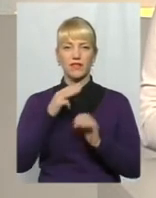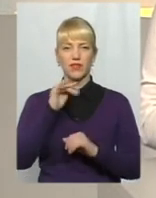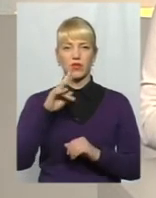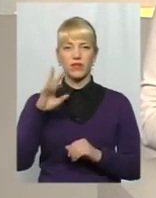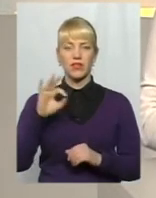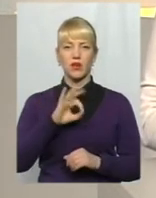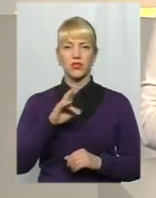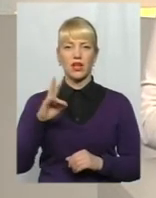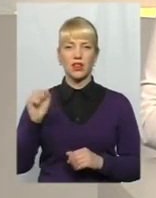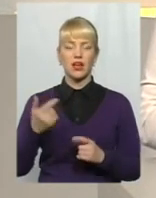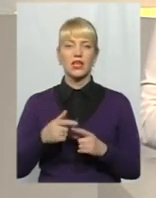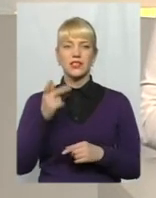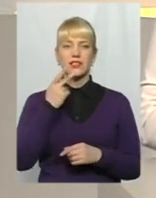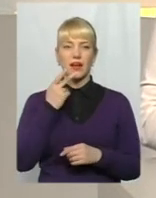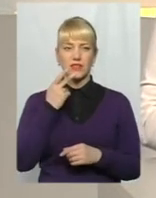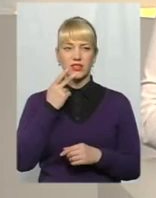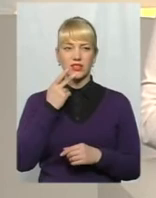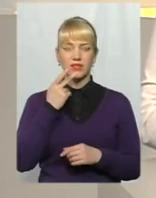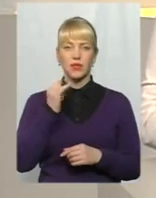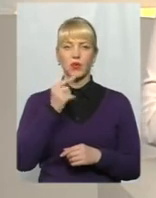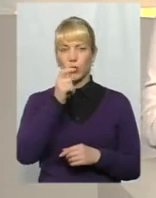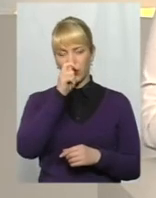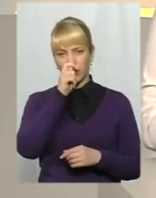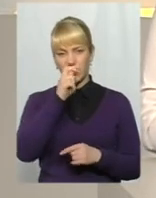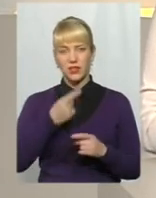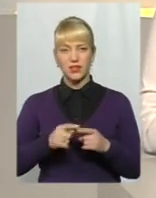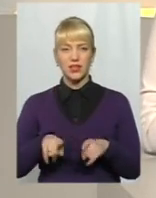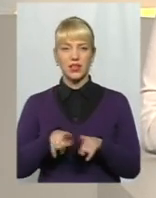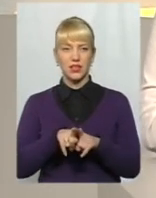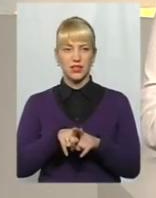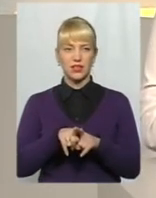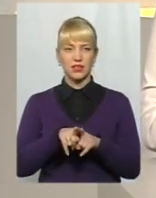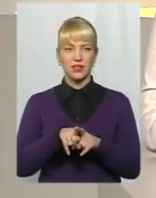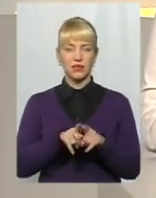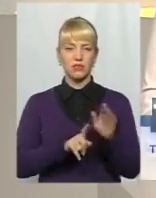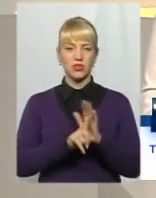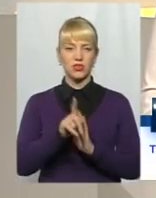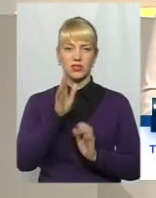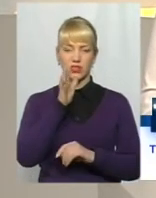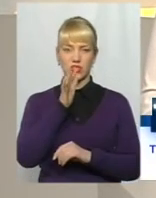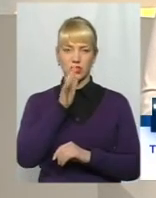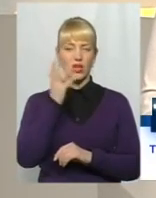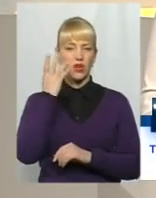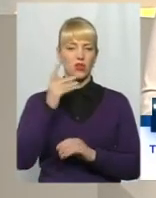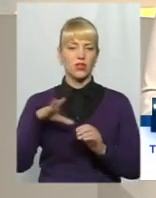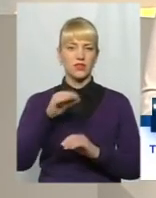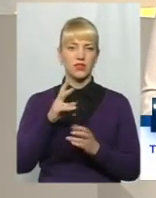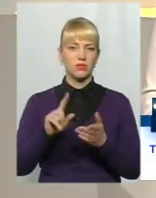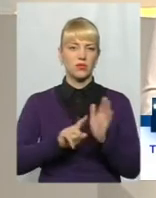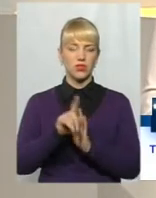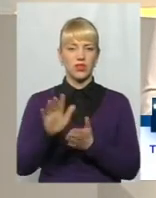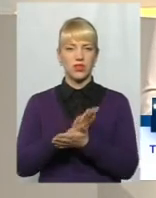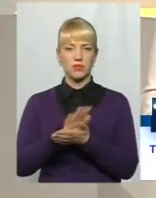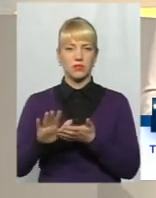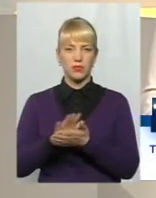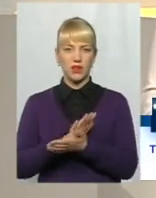Фіновська. А завжди у квітні це такий починається час, коли всі починають наводити порядки.